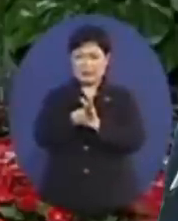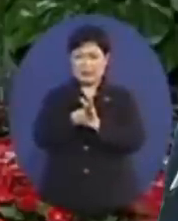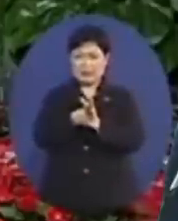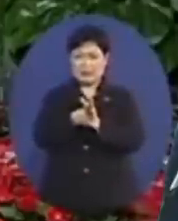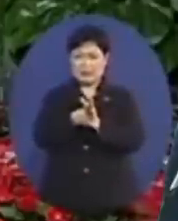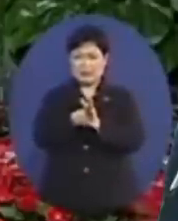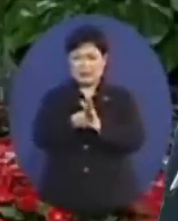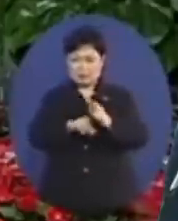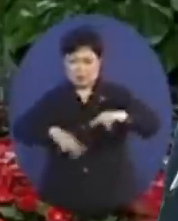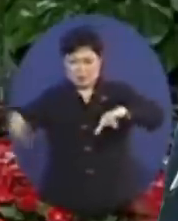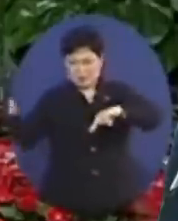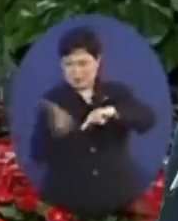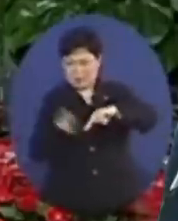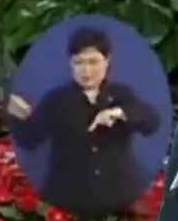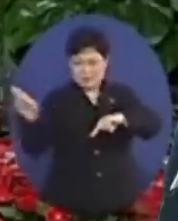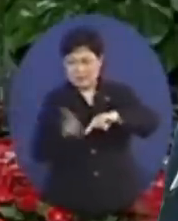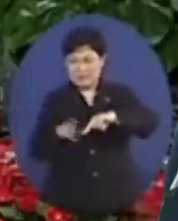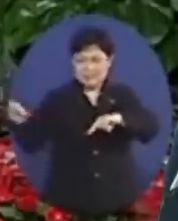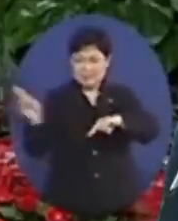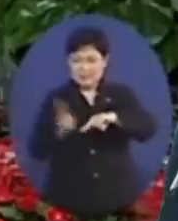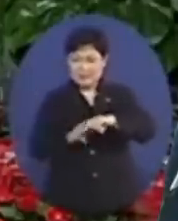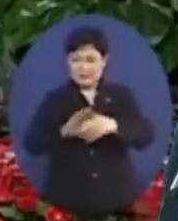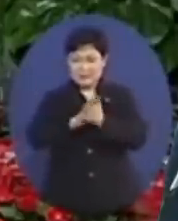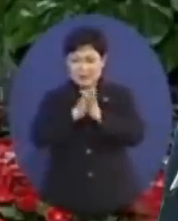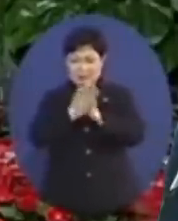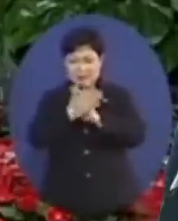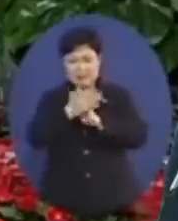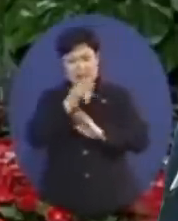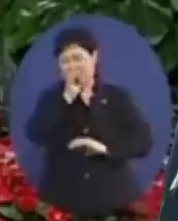종아리를 때려가면서 변화시키려고 해도